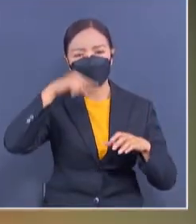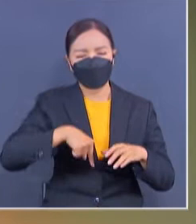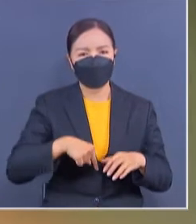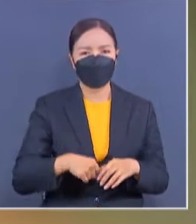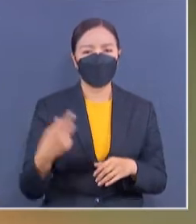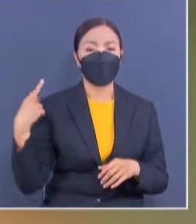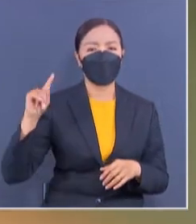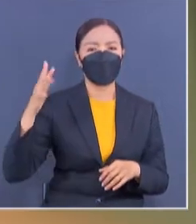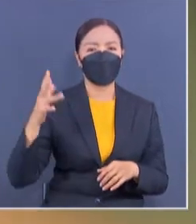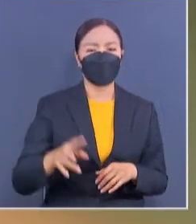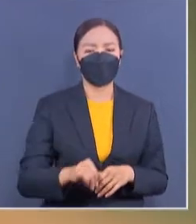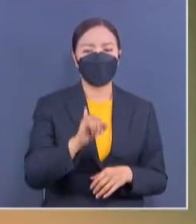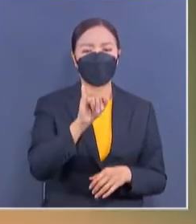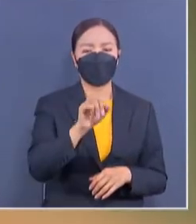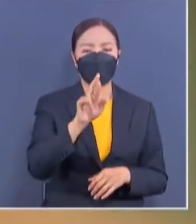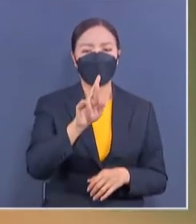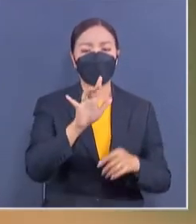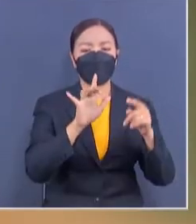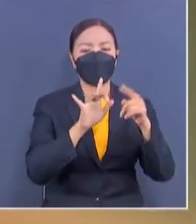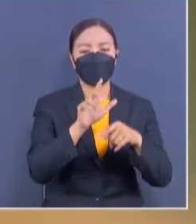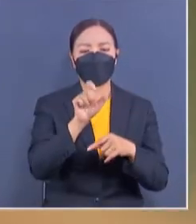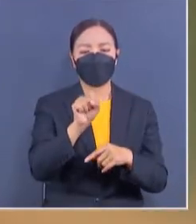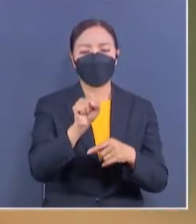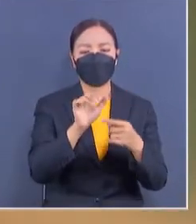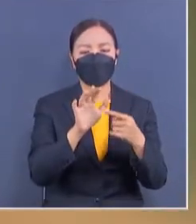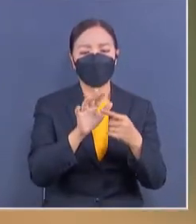แต่งครึ่งท่อนมาใช้เนี่ยอย่างเงี้ย ครึ่งท่อน